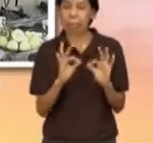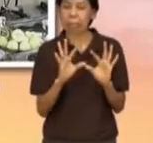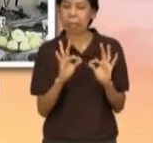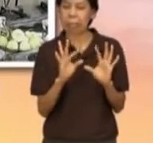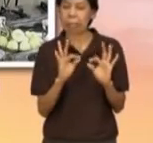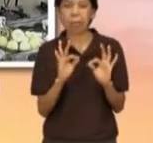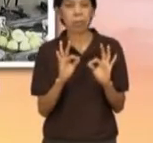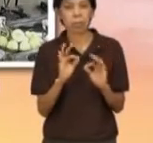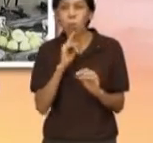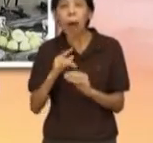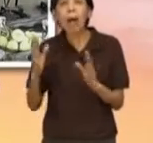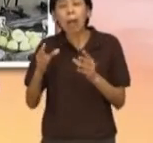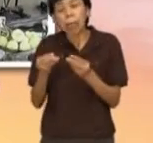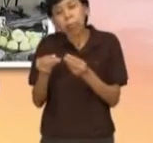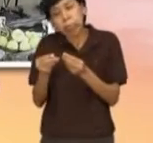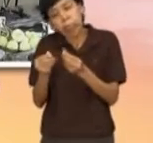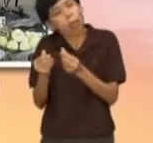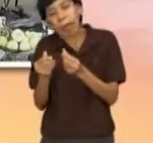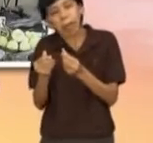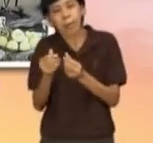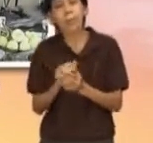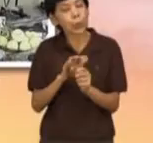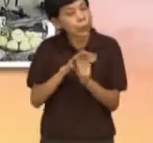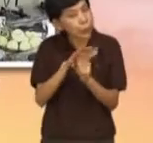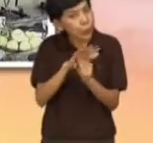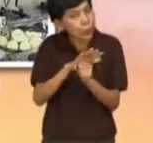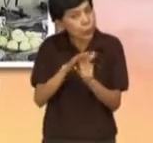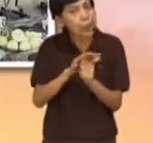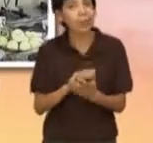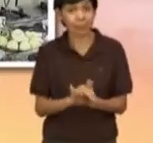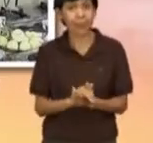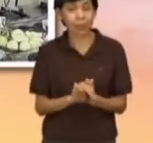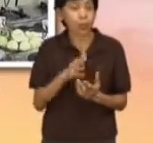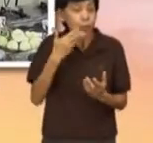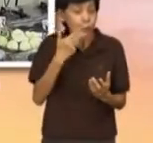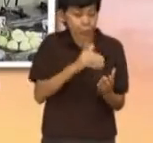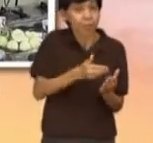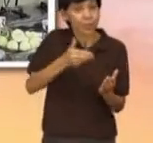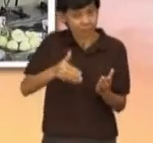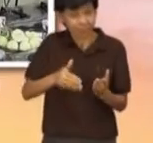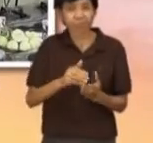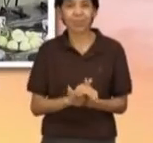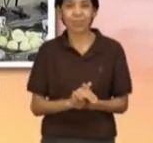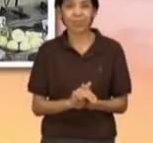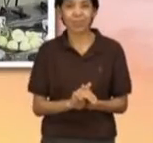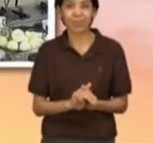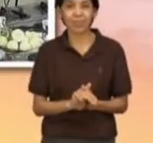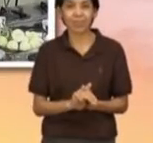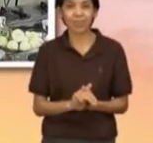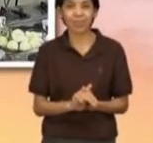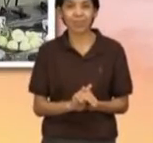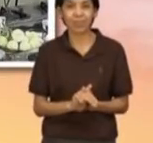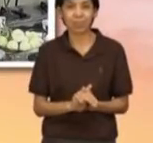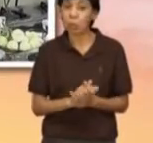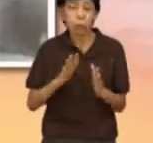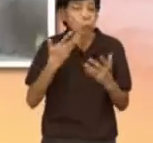อ๋อ มากไปก็จะใส ค่ะเริ่มใส่เครื่องแกง สักหนึ่ง ใส่ลงไปบ